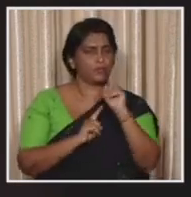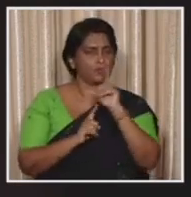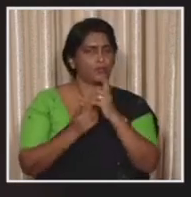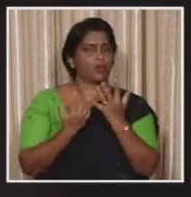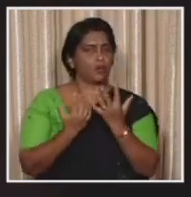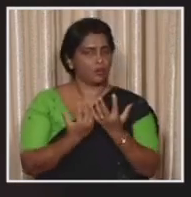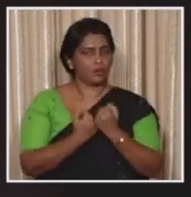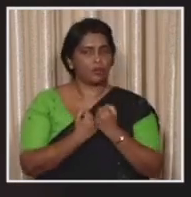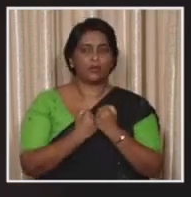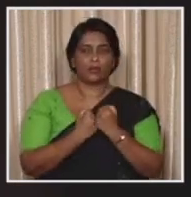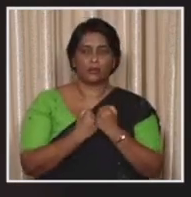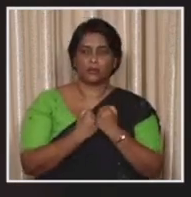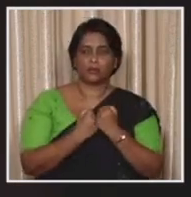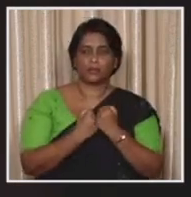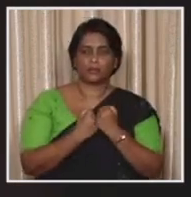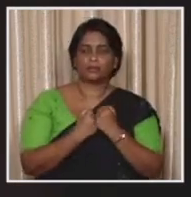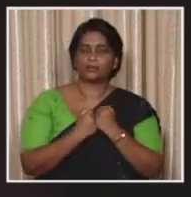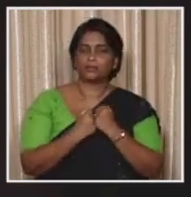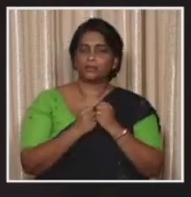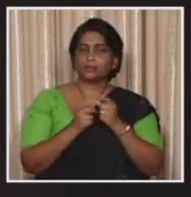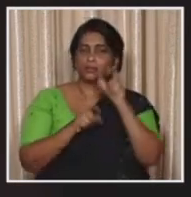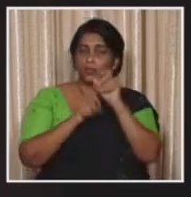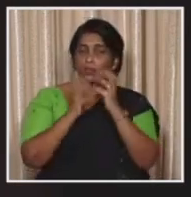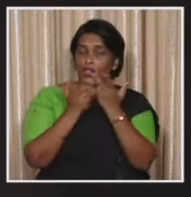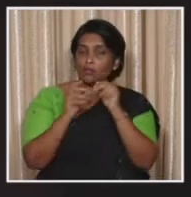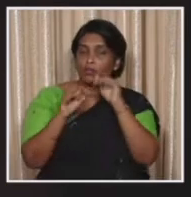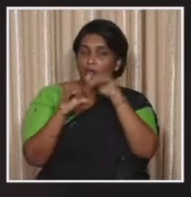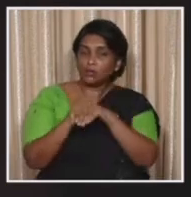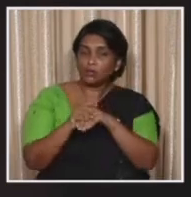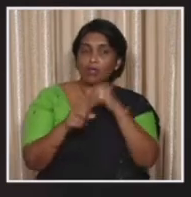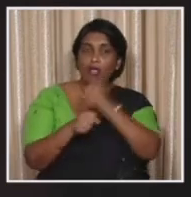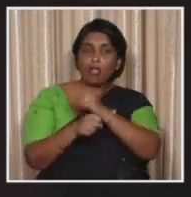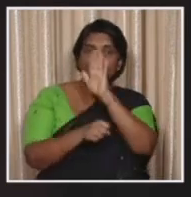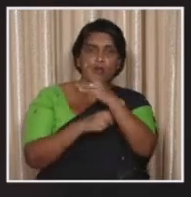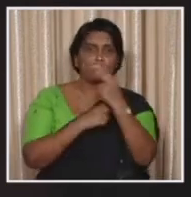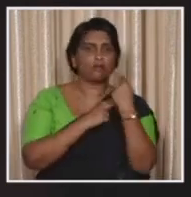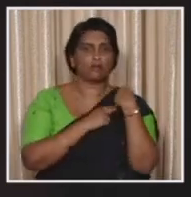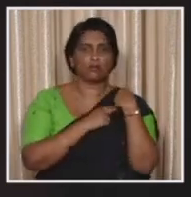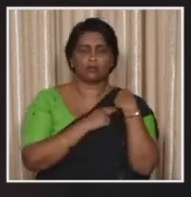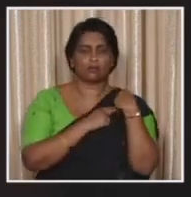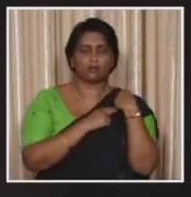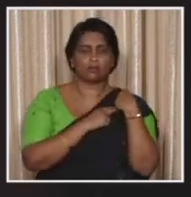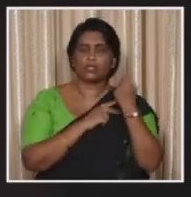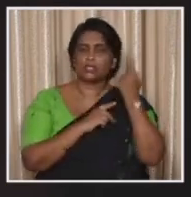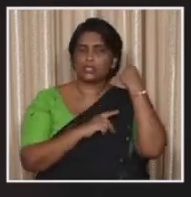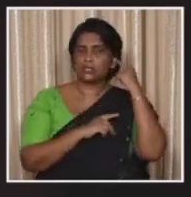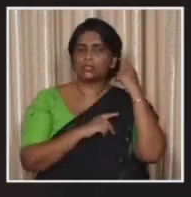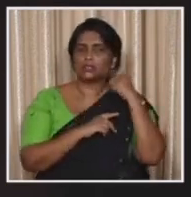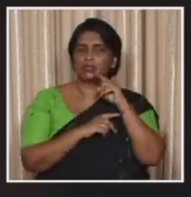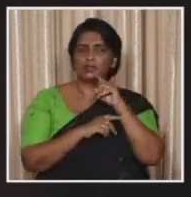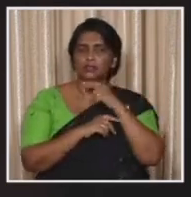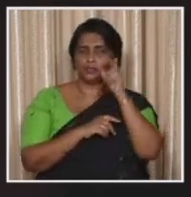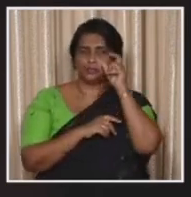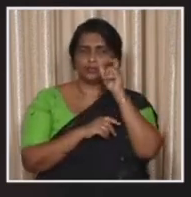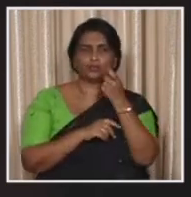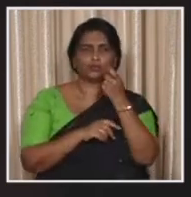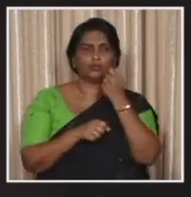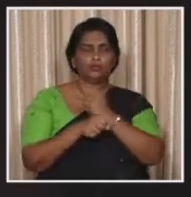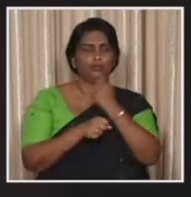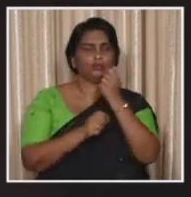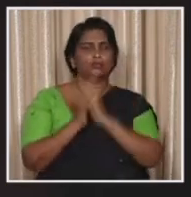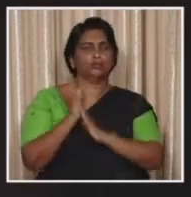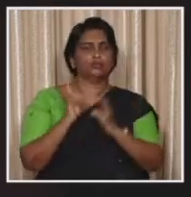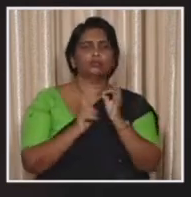අවශ්‍ය කෝරම් එක තියාගෙන යන එක ආණ්ඩු පක්ෂයේ වගකීම මම දැක්ක ඊයේ අපේ මුදල් රාජ්‍ය